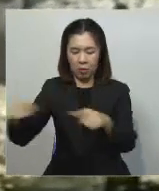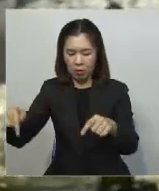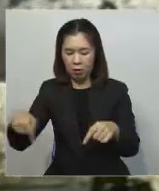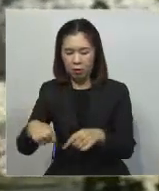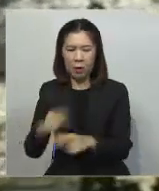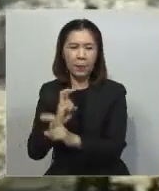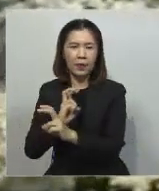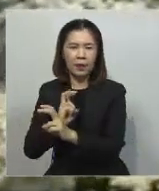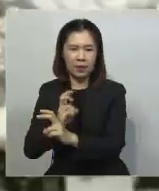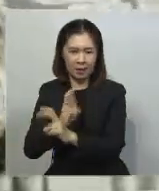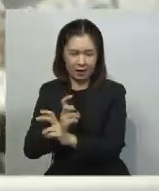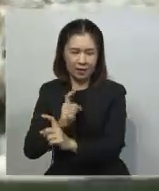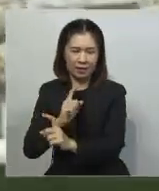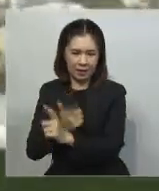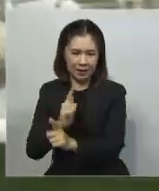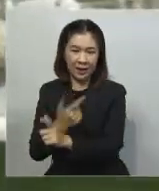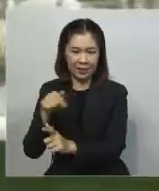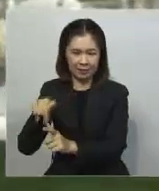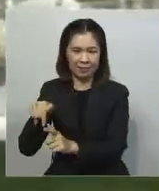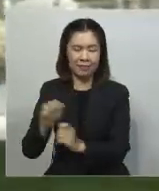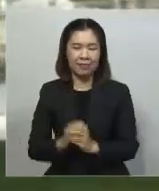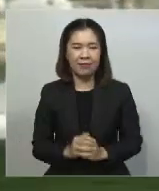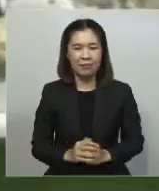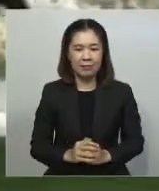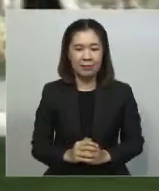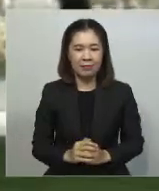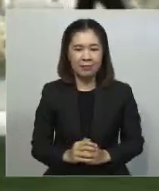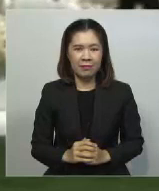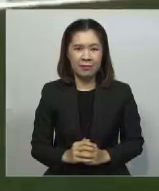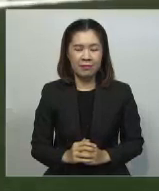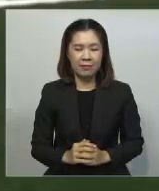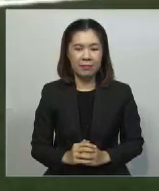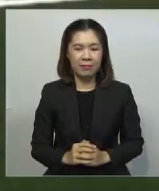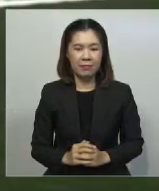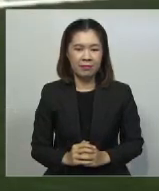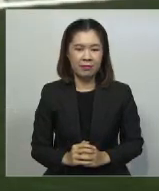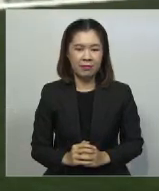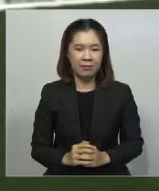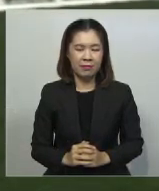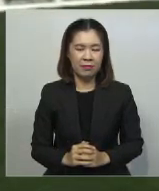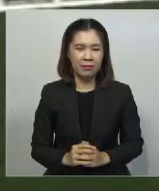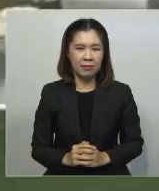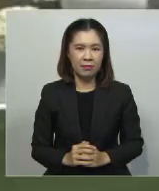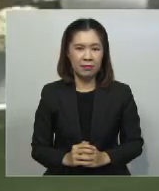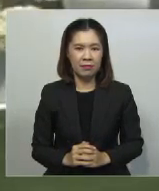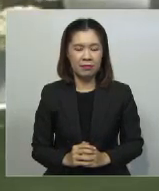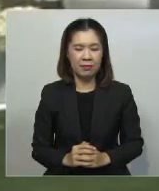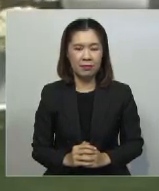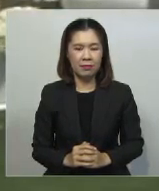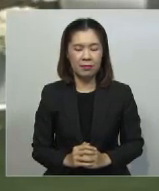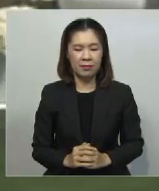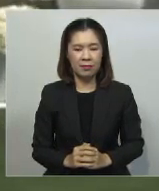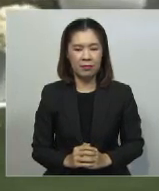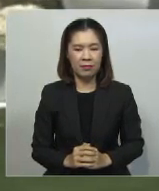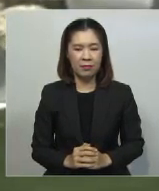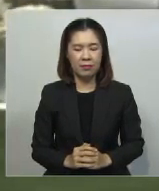ฟืนไม้ติดล็อกด้วยกุญแจ4ดอกค่ะ ในห้วงเวลา 17:00 น. พร้อมคณะจะได้พร้อมคณะจ